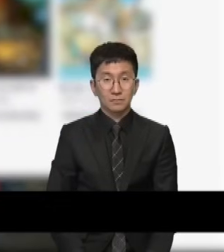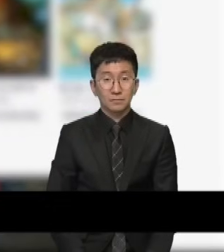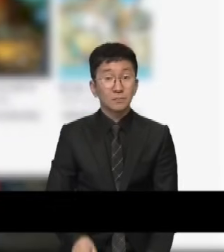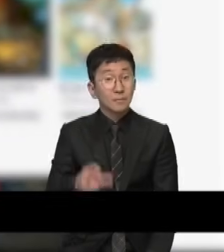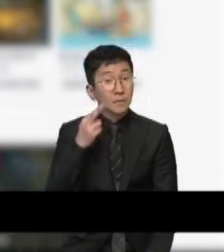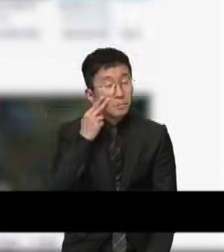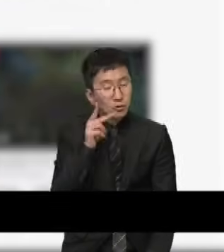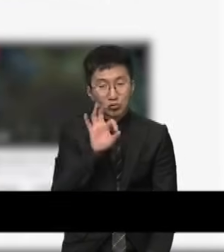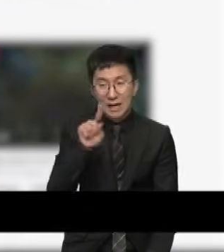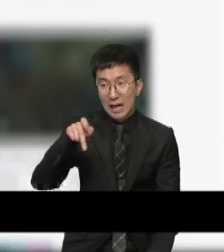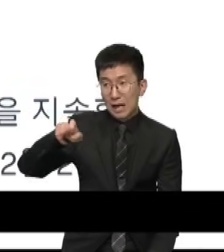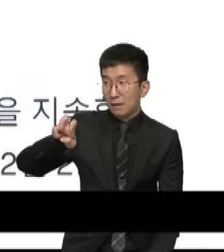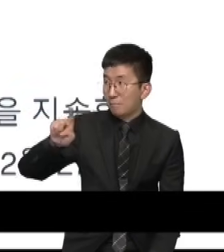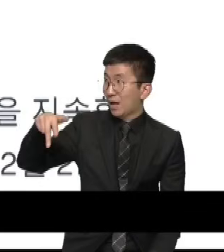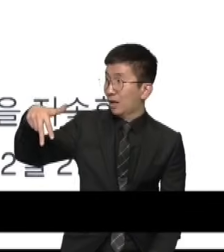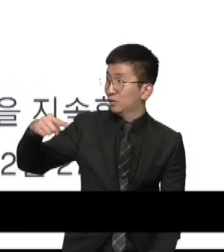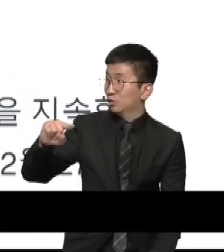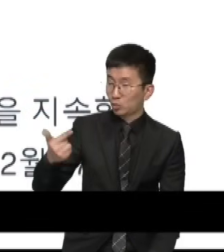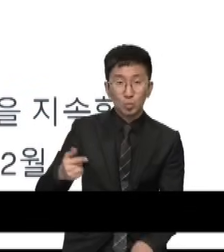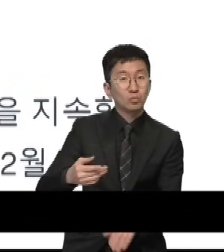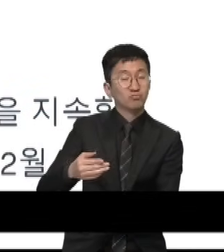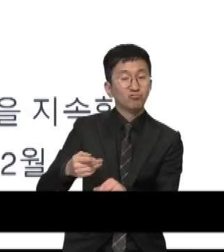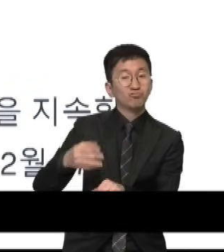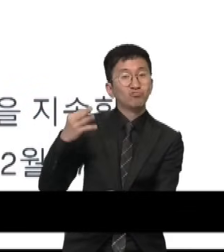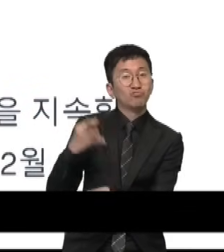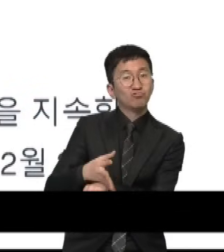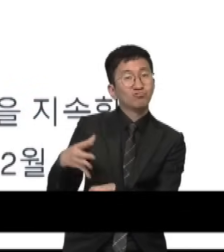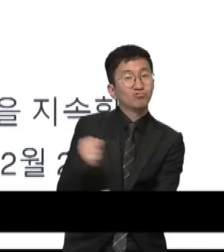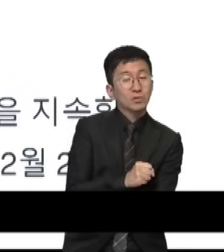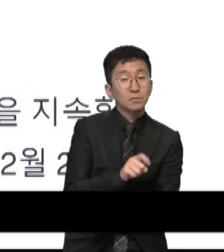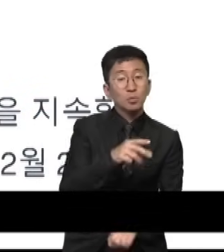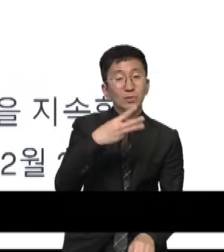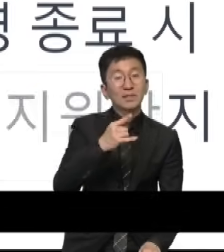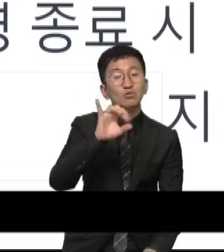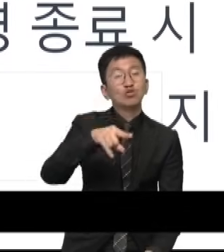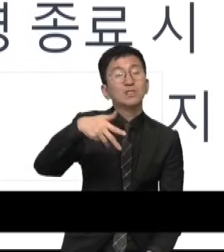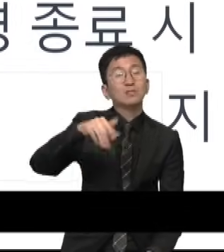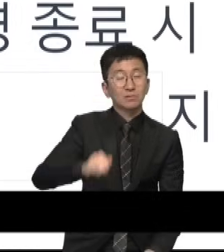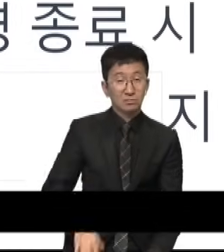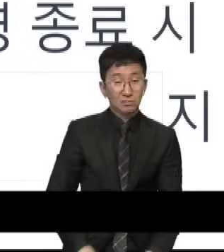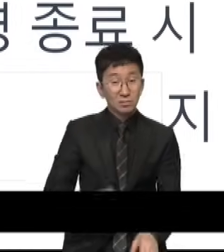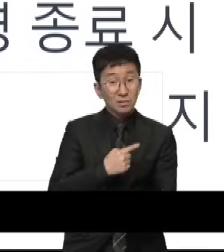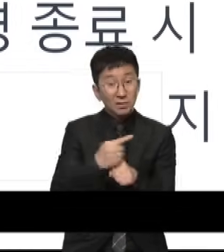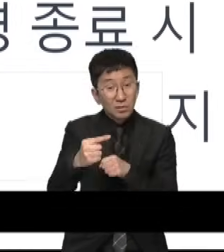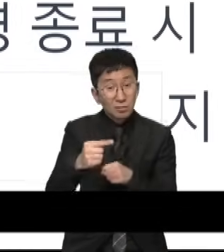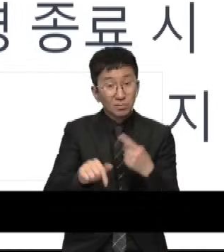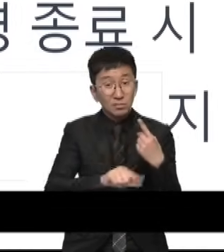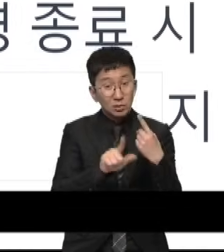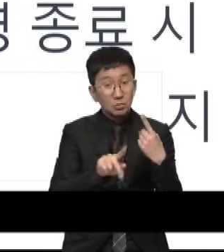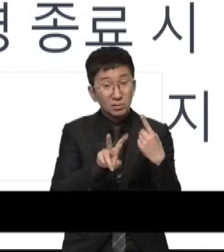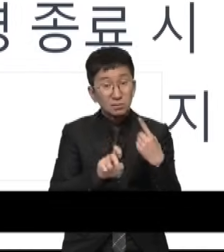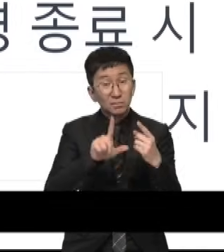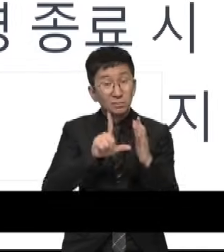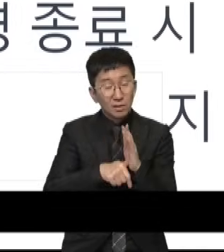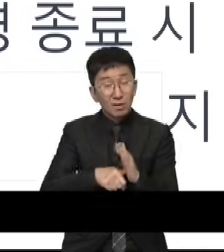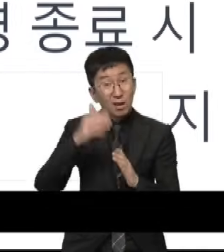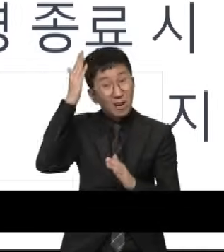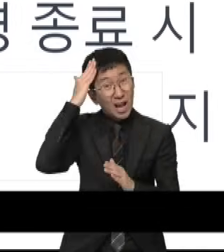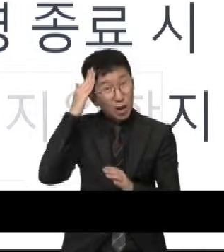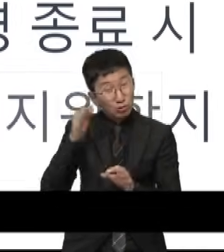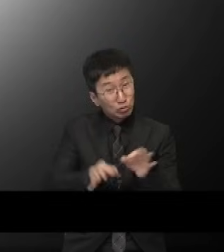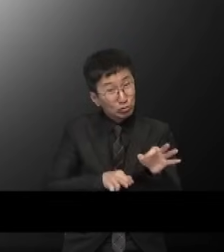미국 아마존을 소유한 게임 스트리밍 업체 트위치. 내년 2월 27일 한국 시장에서 철수하겠다고 전격